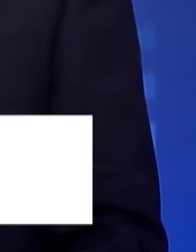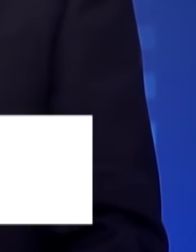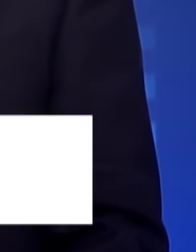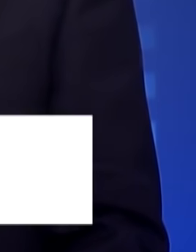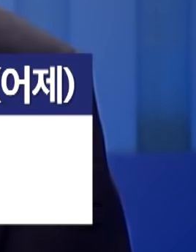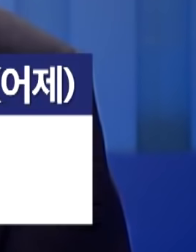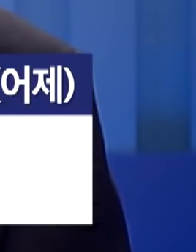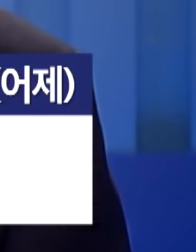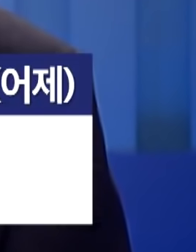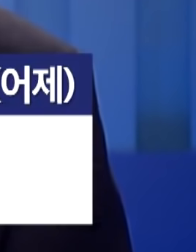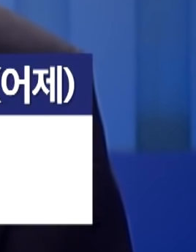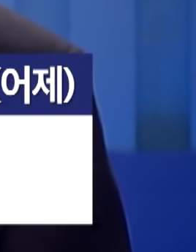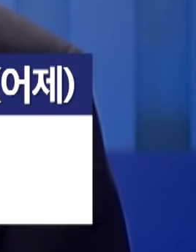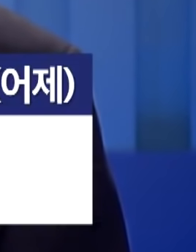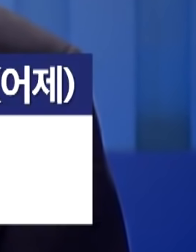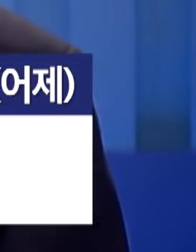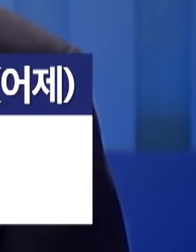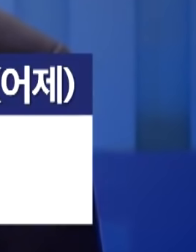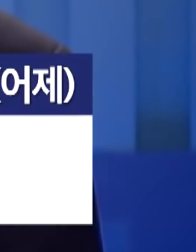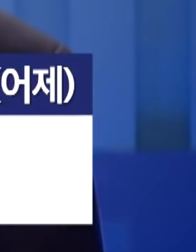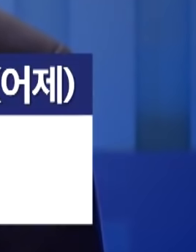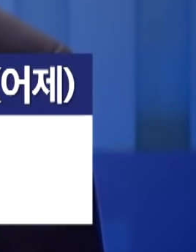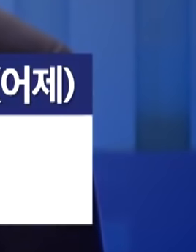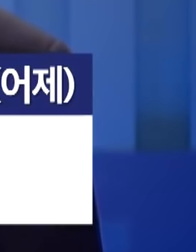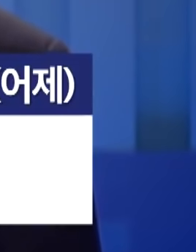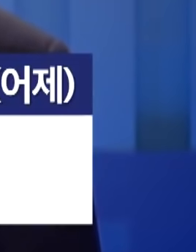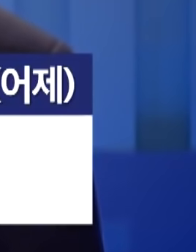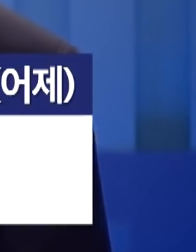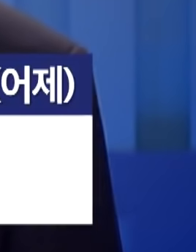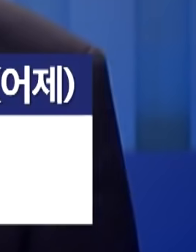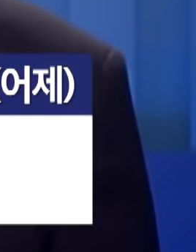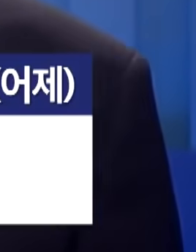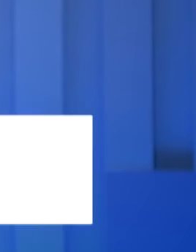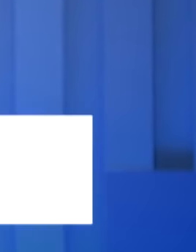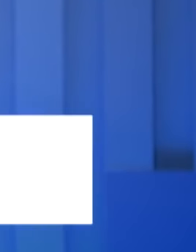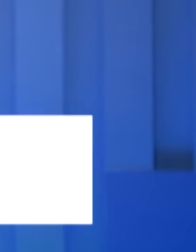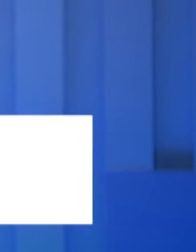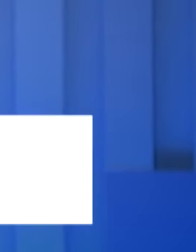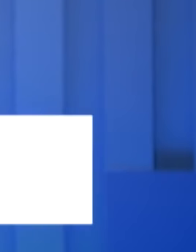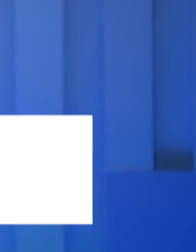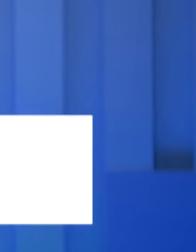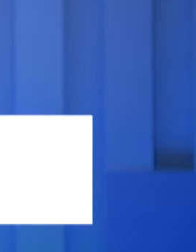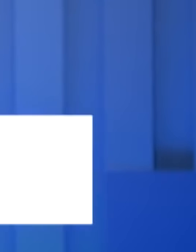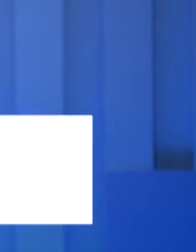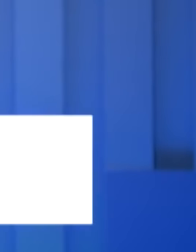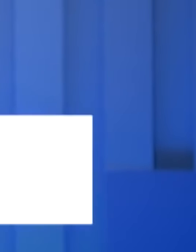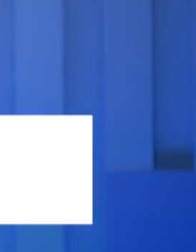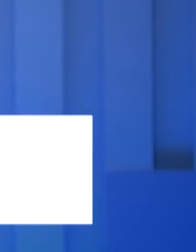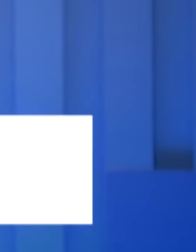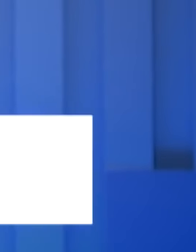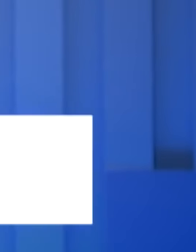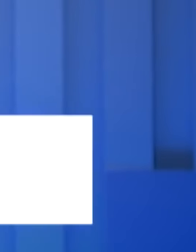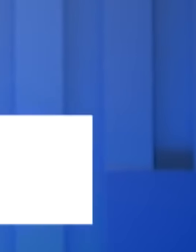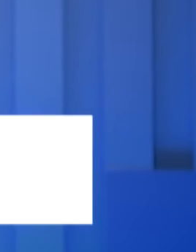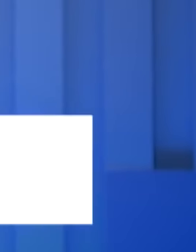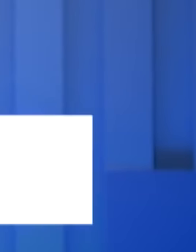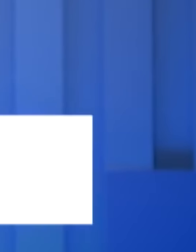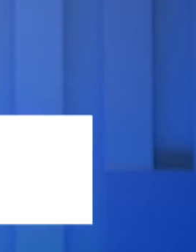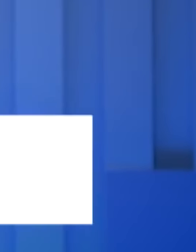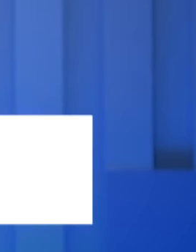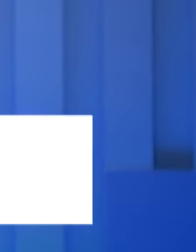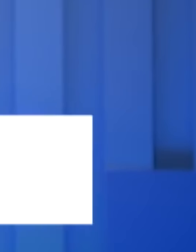생각을 하고 있습니다. 저도 큰 충격을 받고 있고요. 문자 그대로 복마전 같은 느낌이 들었습니다. 저는 여야 불문, 정관계 불문, 뭐 법조